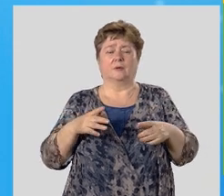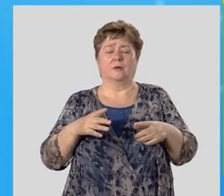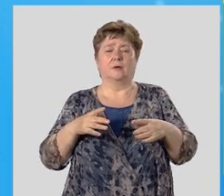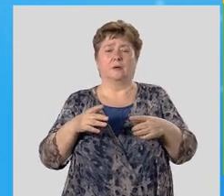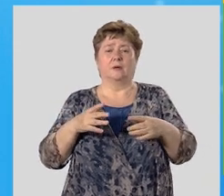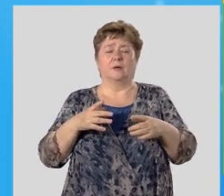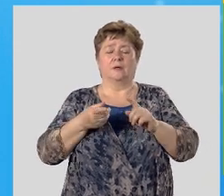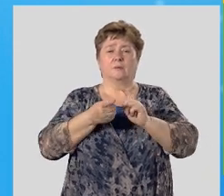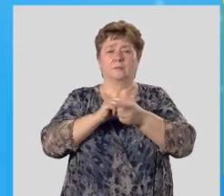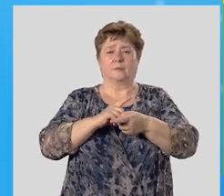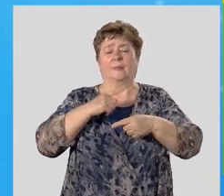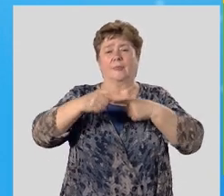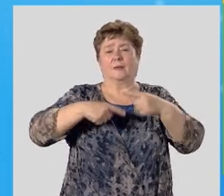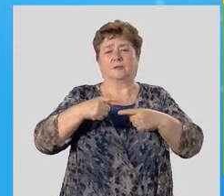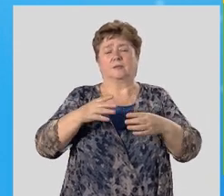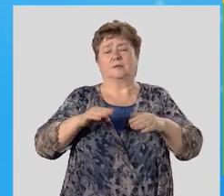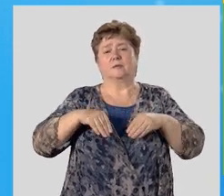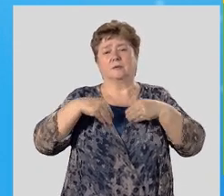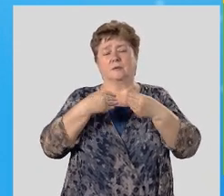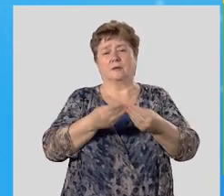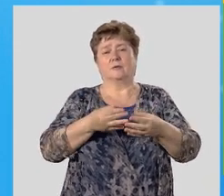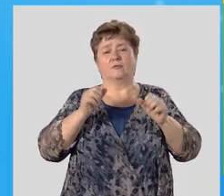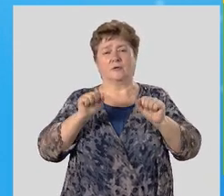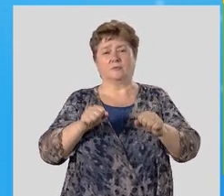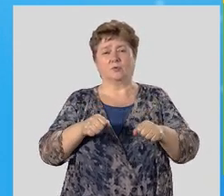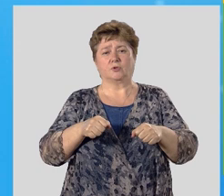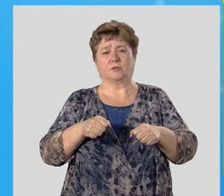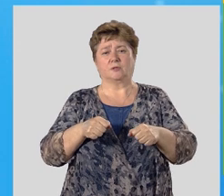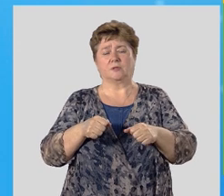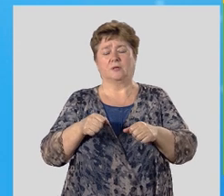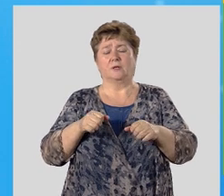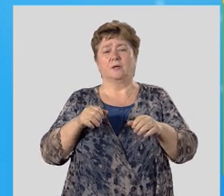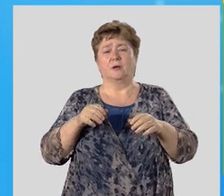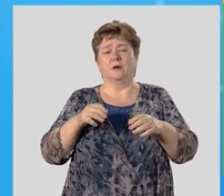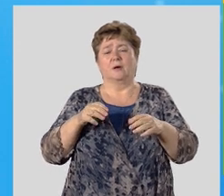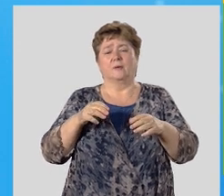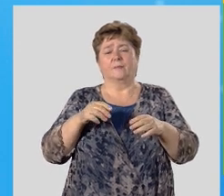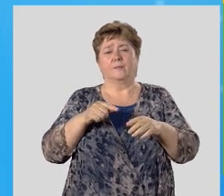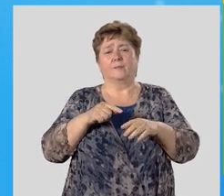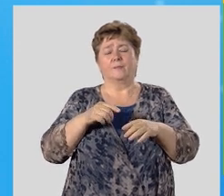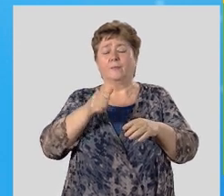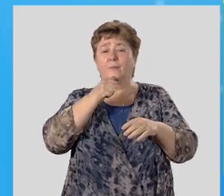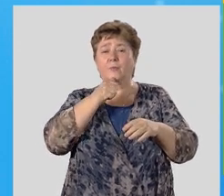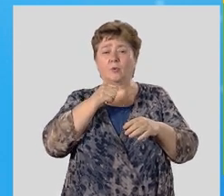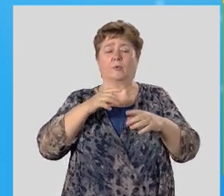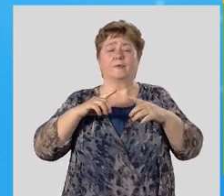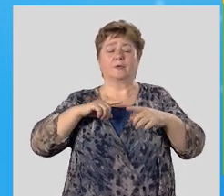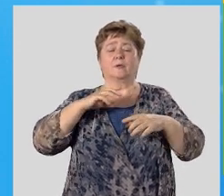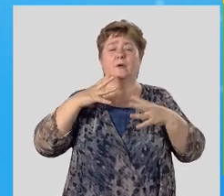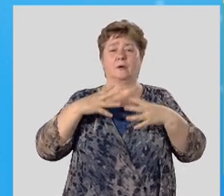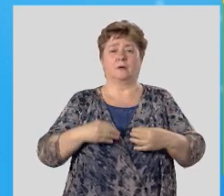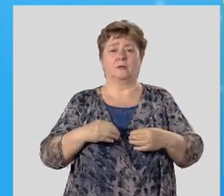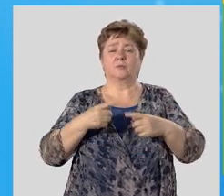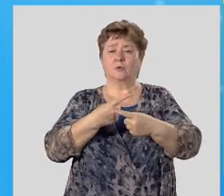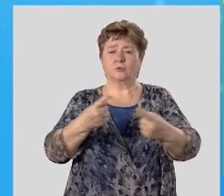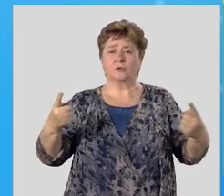Наследственность и изменчивость обеспечивают возможность приспособления организмов к окружающим